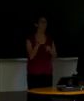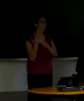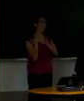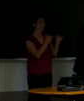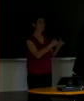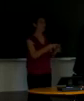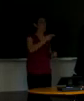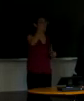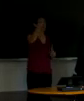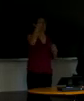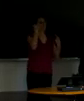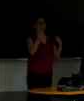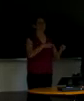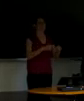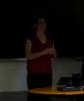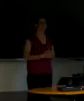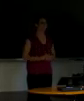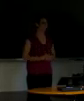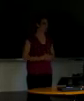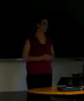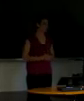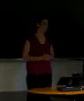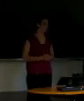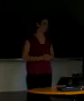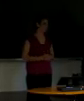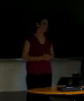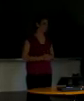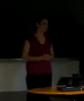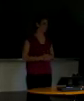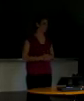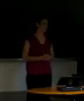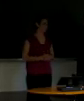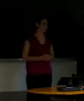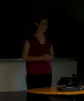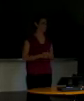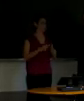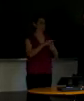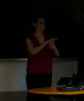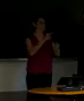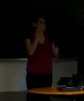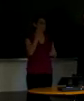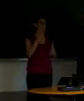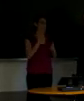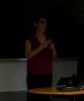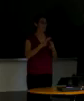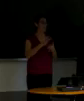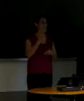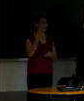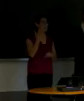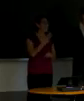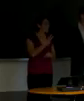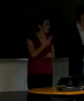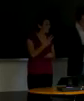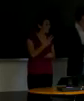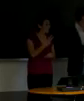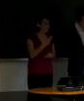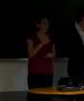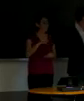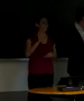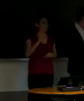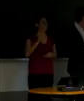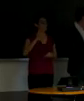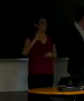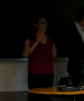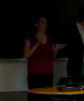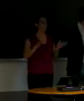questo. Voi trovate in Roma 3, nel DIEM, nel Dipartimento di Ingegneria